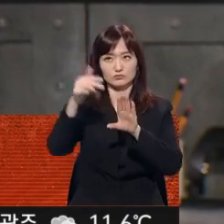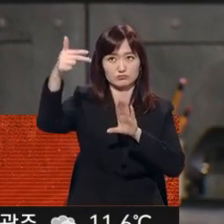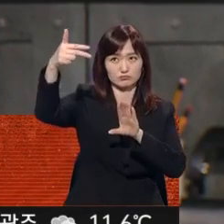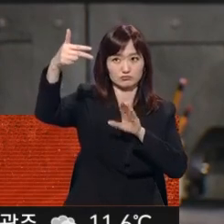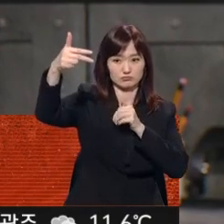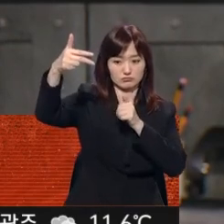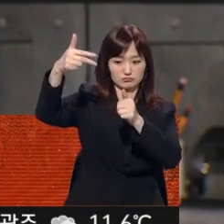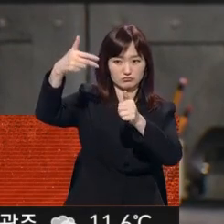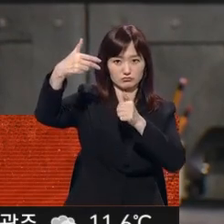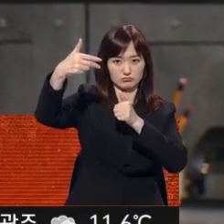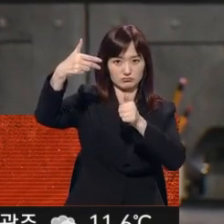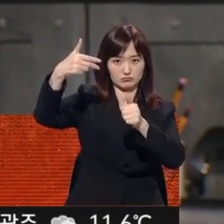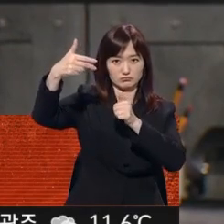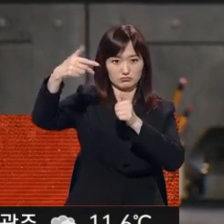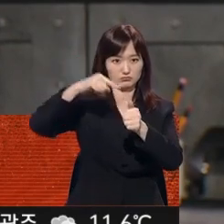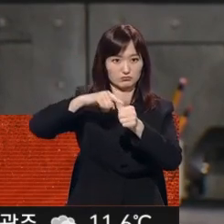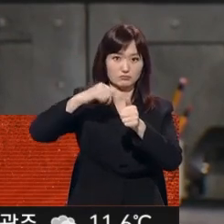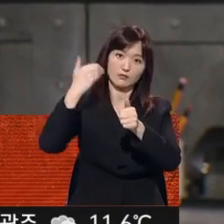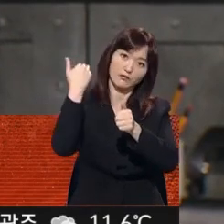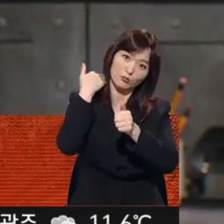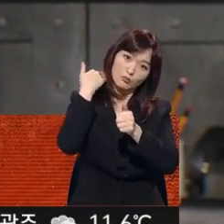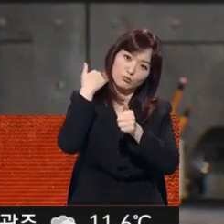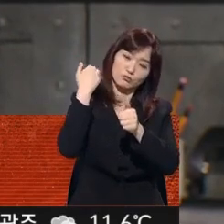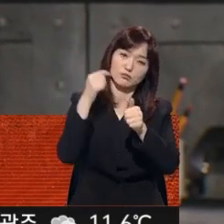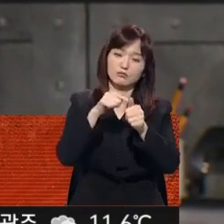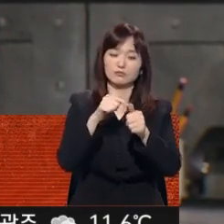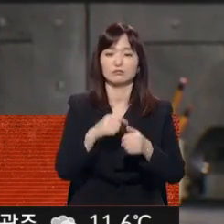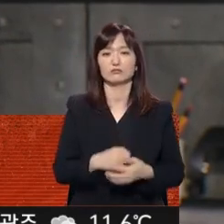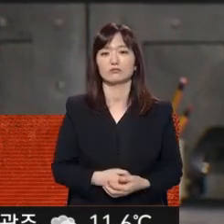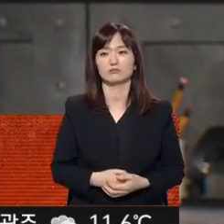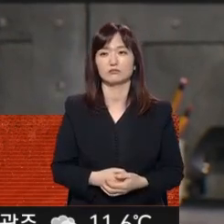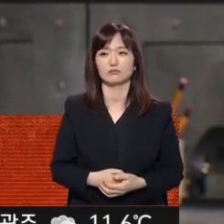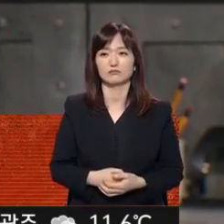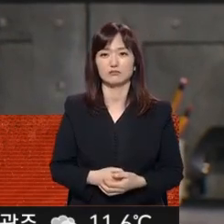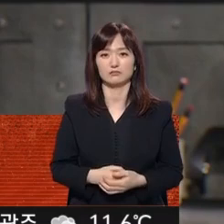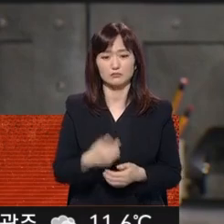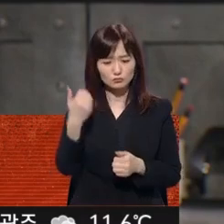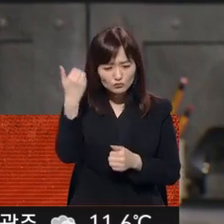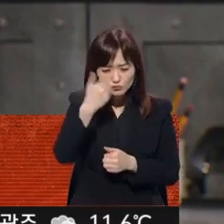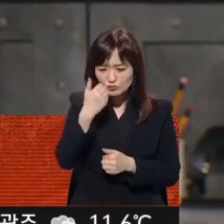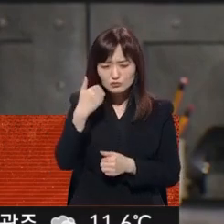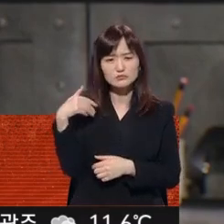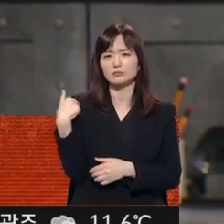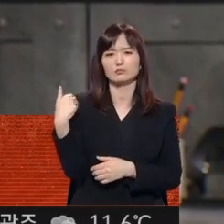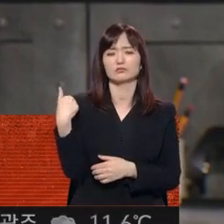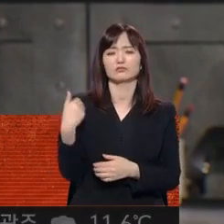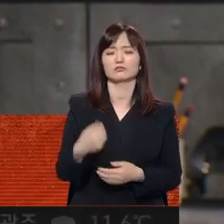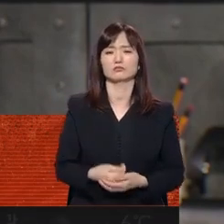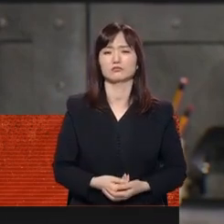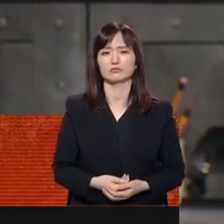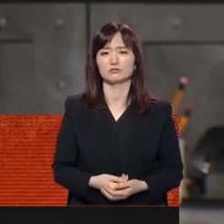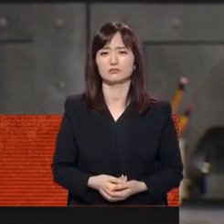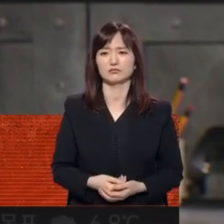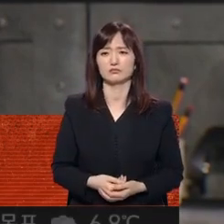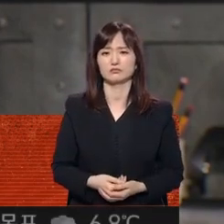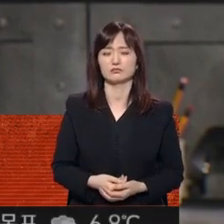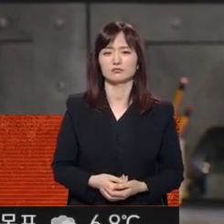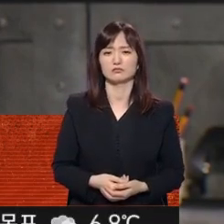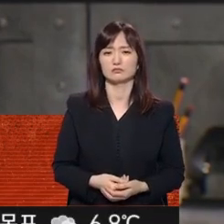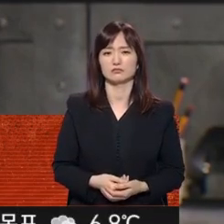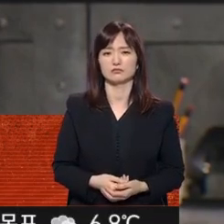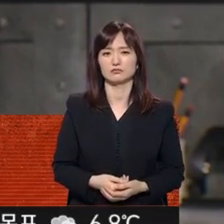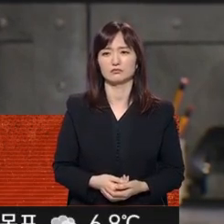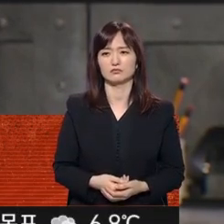건물의 cctv가 많이 있지 않습니까 그런데이 인상착의 인물이 찍히질 않았어요 그러니까 누군지 모르는 상태였었는데